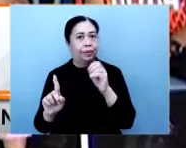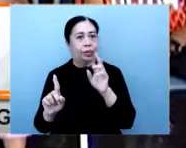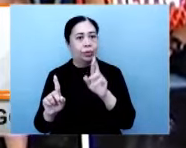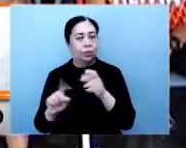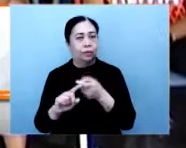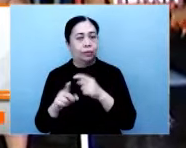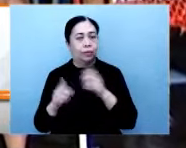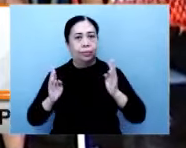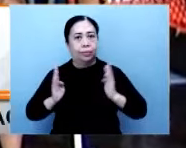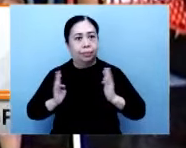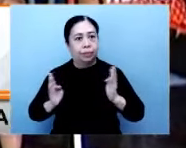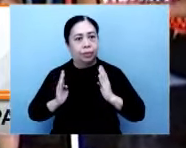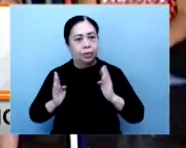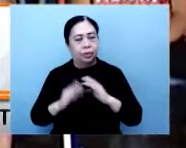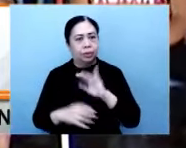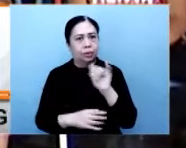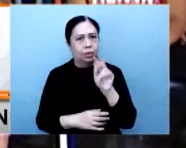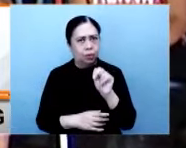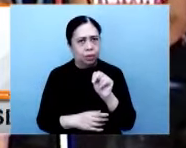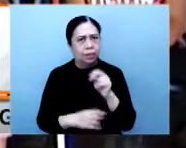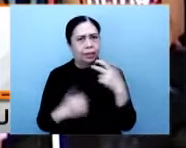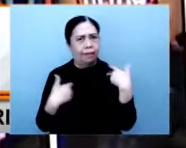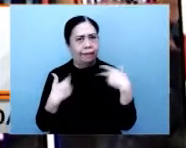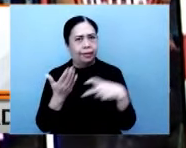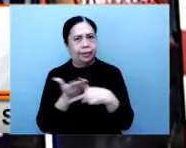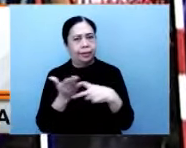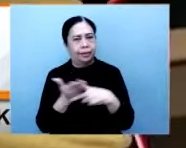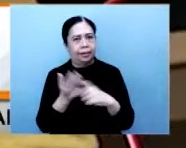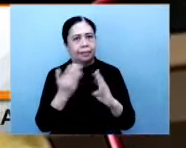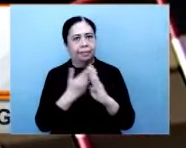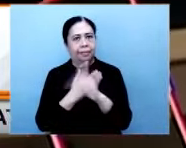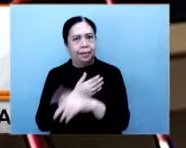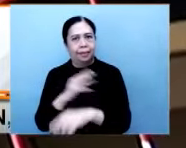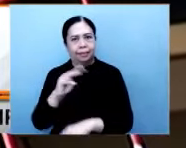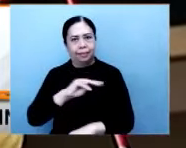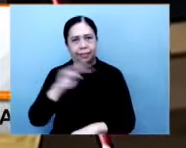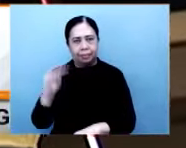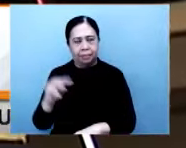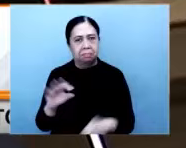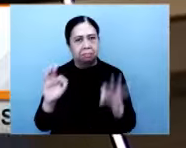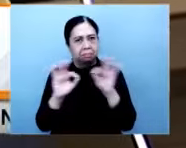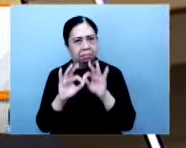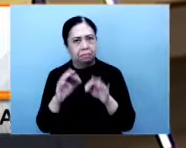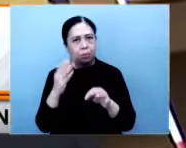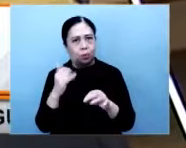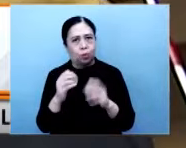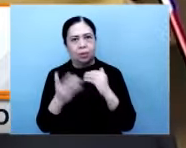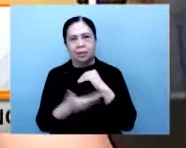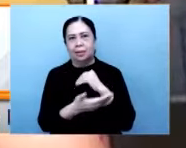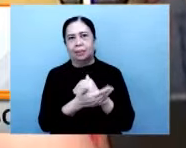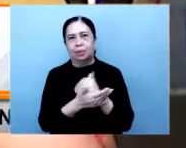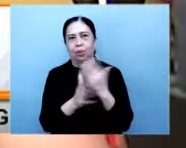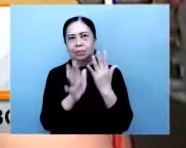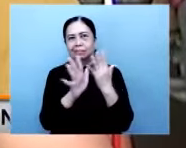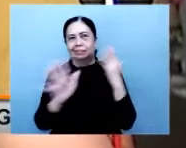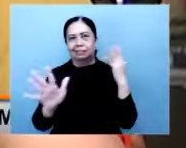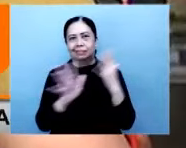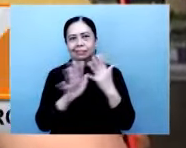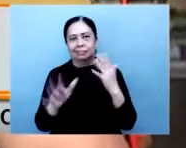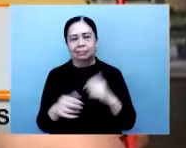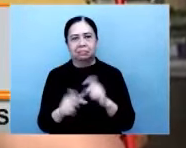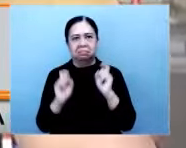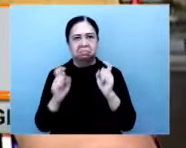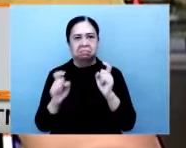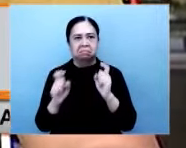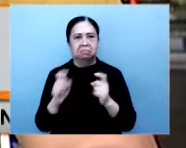City, January pa lang daw may ticket na pabalik ng Maynila. Malaking bagay raw ito para makaiwas sa mahabang pila. Mabilis, 4 hours